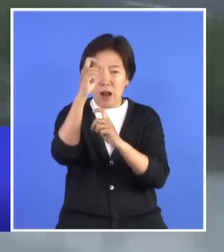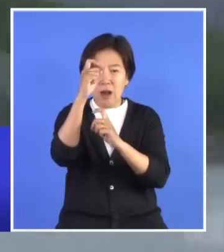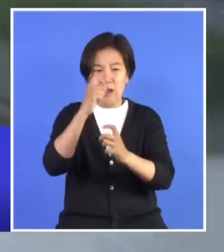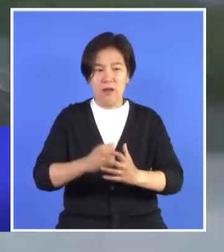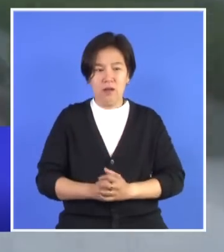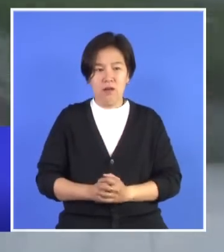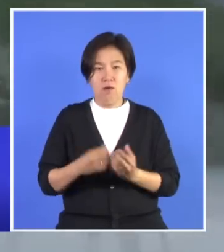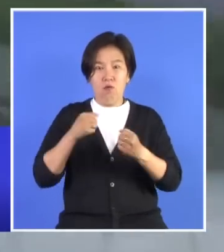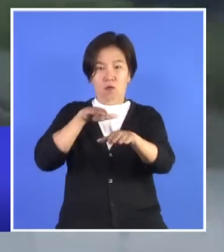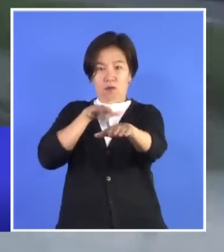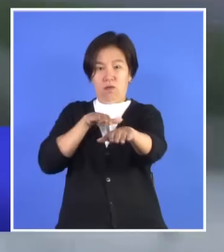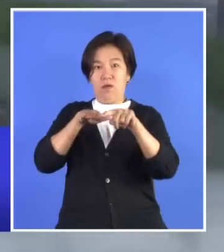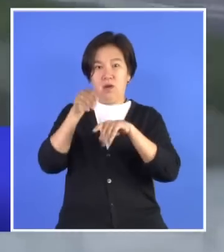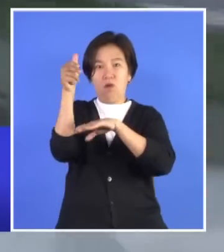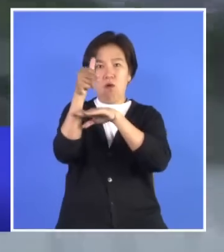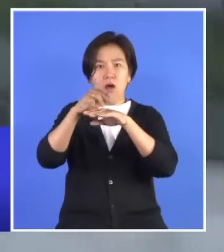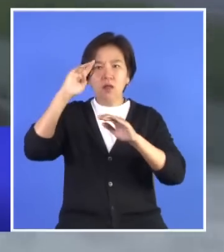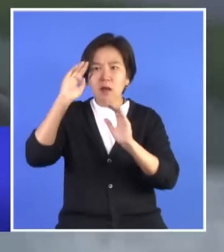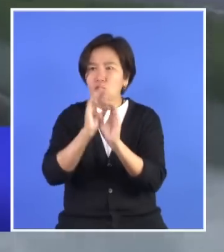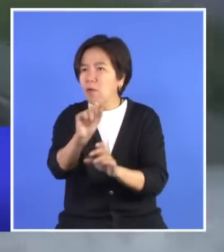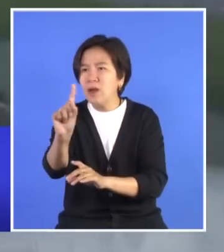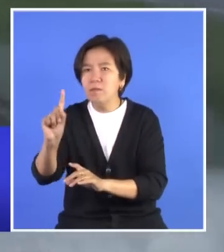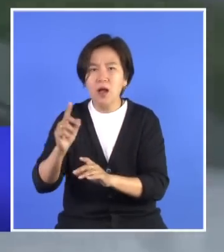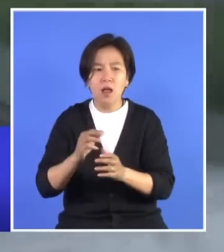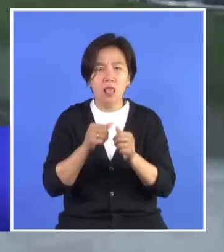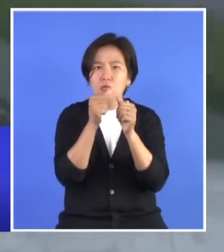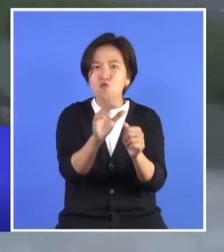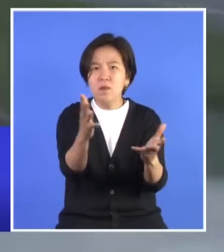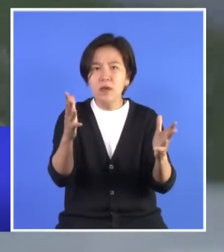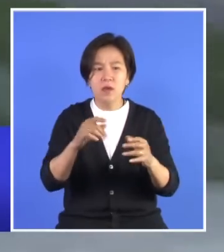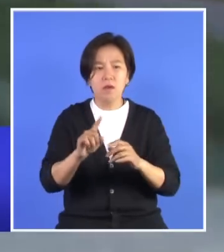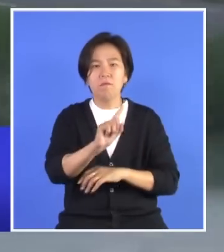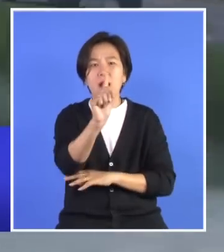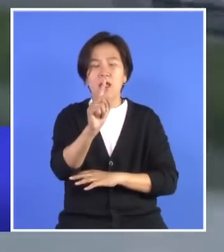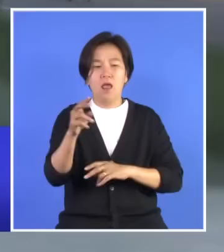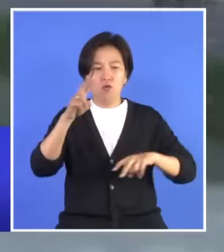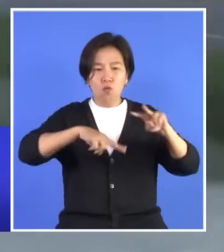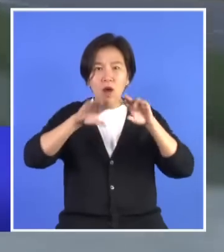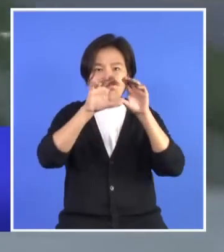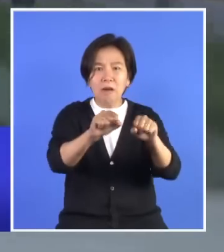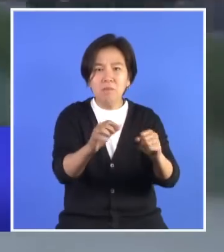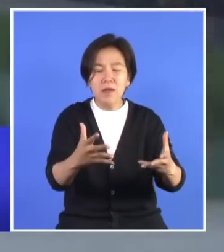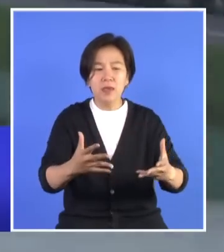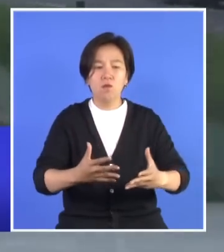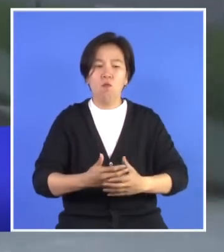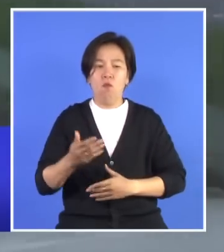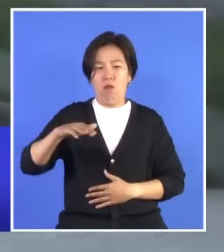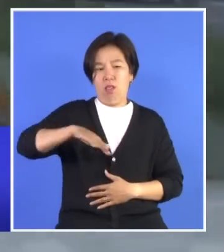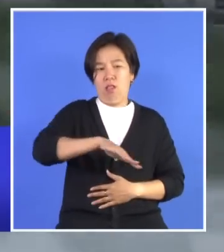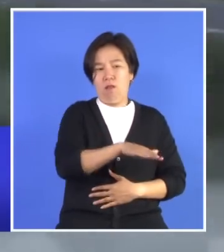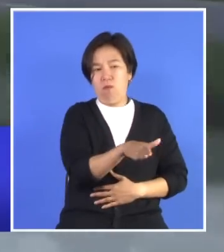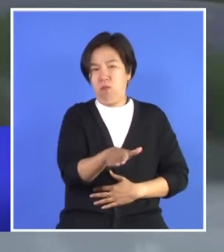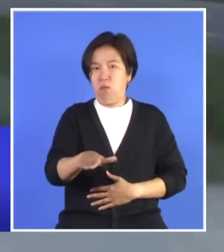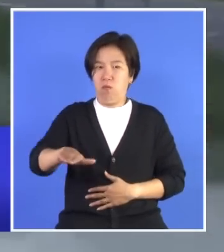ล้องบอกว่าเวลาเนี้ยตำรวจไม่อยู ่ตำรวจไม่ไง เนี่ย ทำไมไม่มาตรวจจับขับสายเป็นงูแบบนี ้